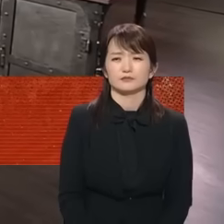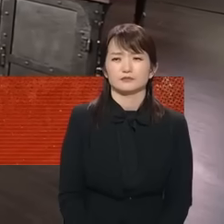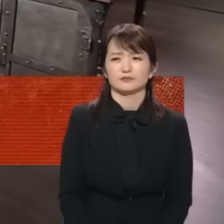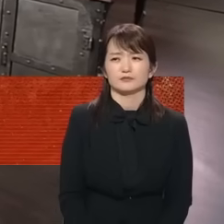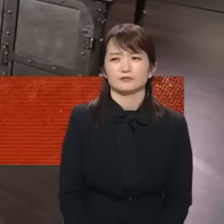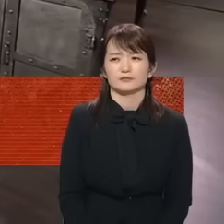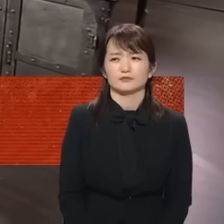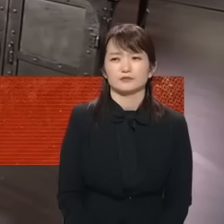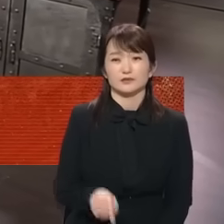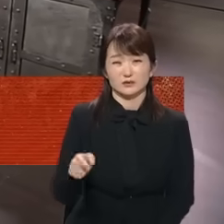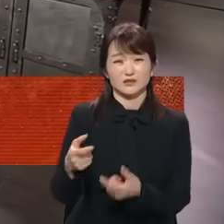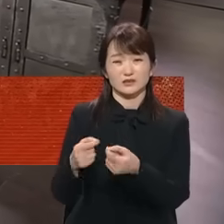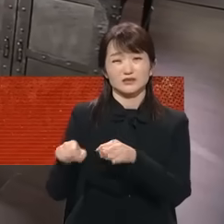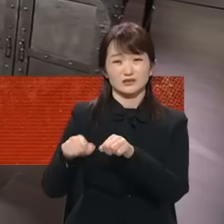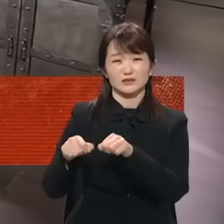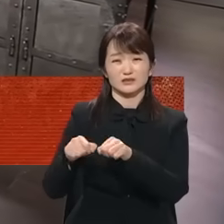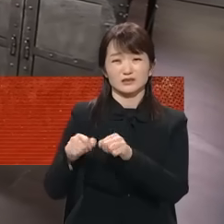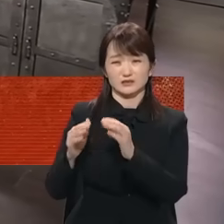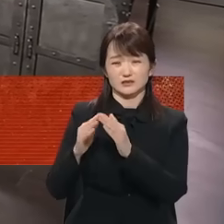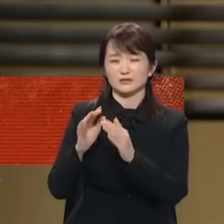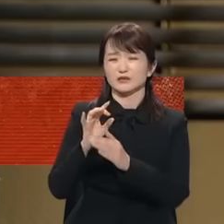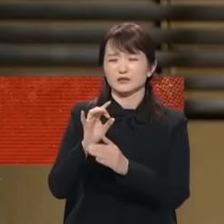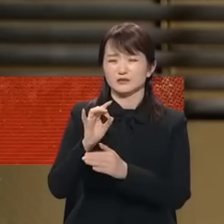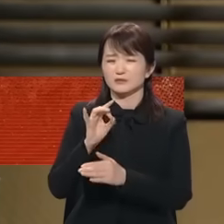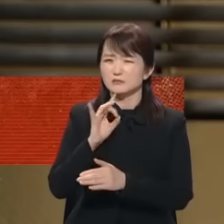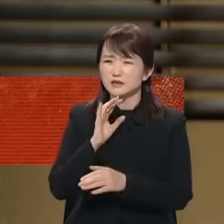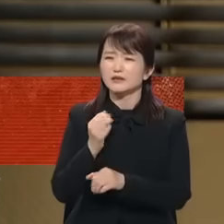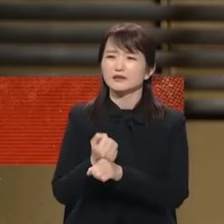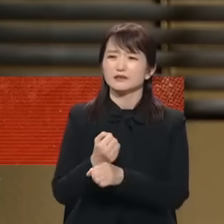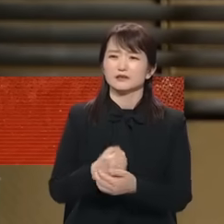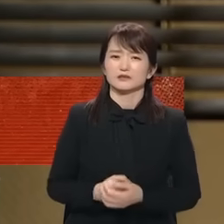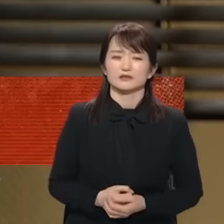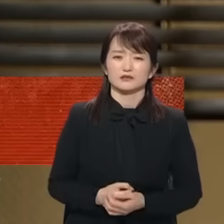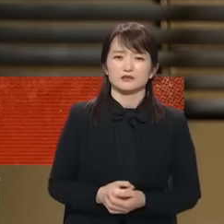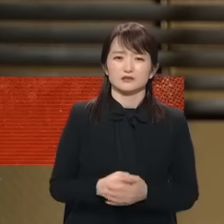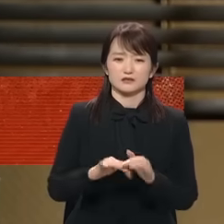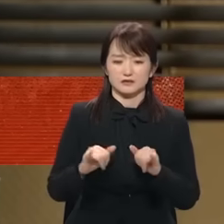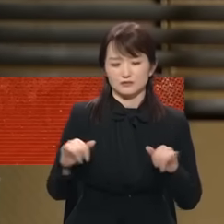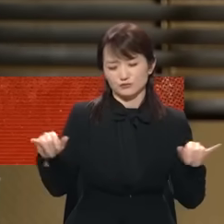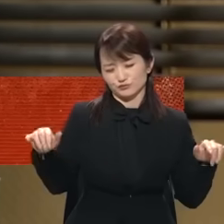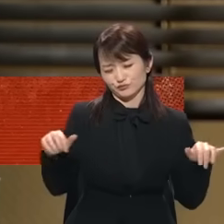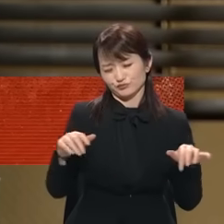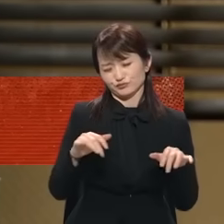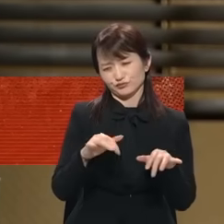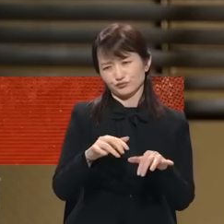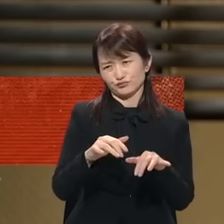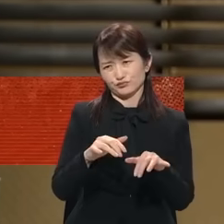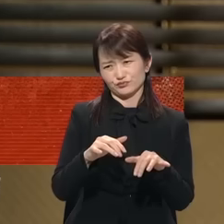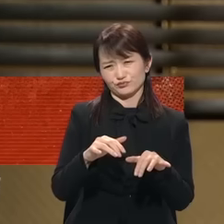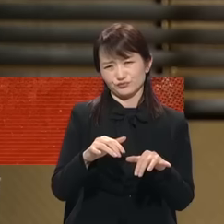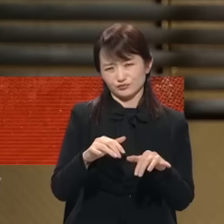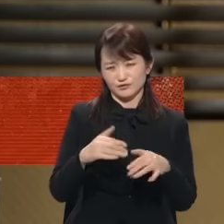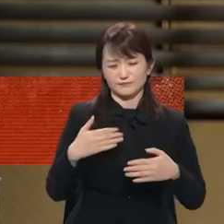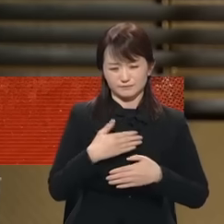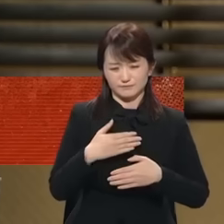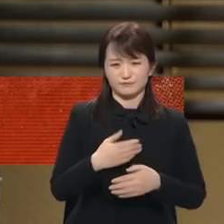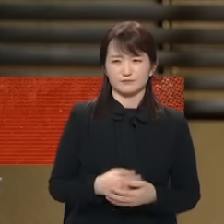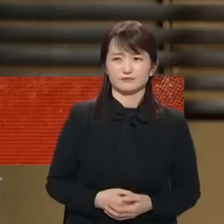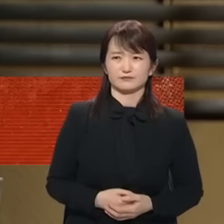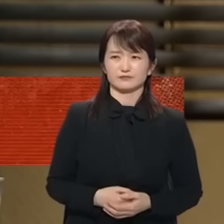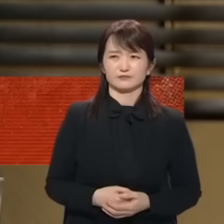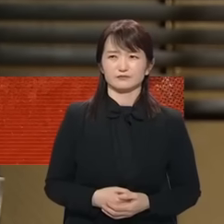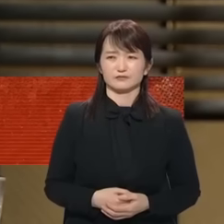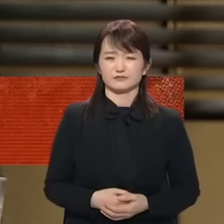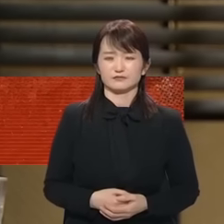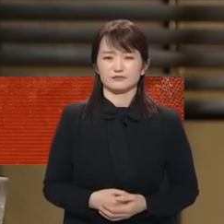저건 집에서나 하는 거죠 아 진짜 집에 집에서나 맡아 놓는 거죠 사실 공중 목욕탕이나 뭐 아까 워터파 집에서는 뭐 맡아 놓을 필 그러니까 그니까 거기나 이제